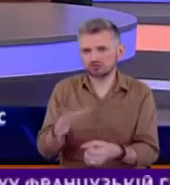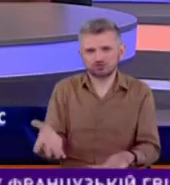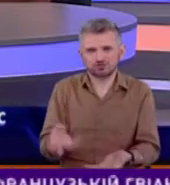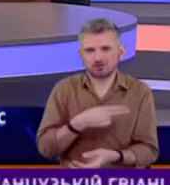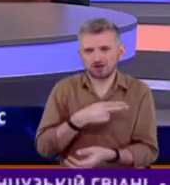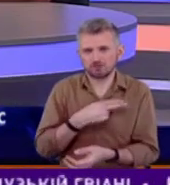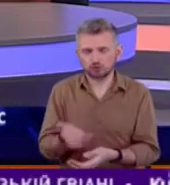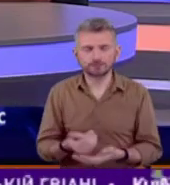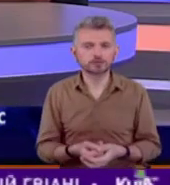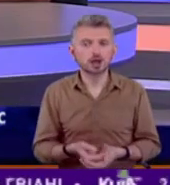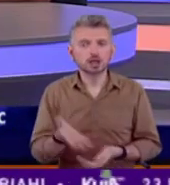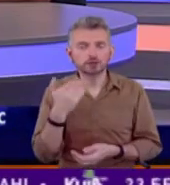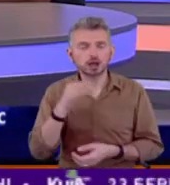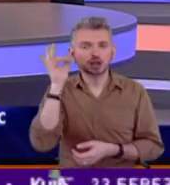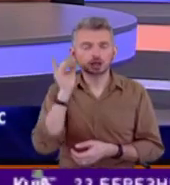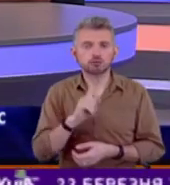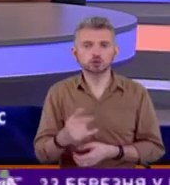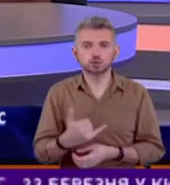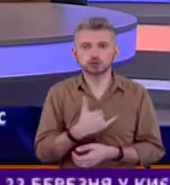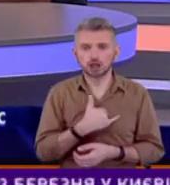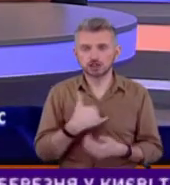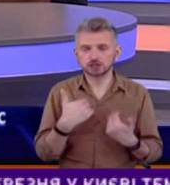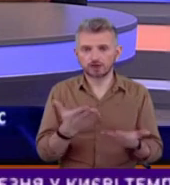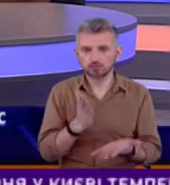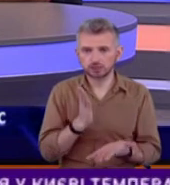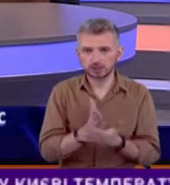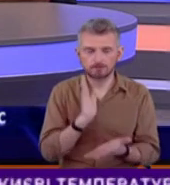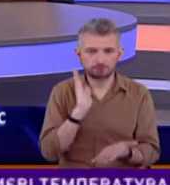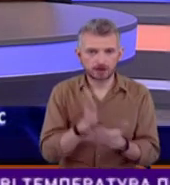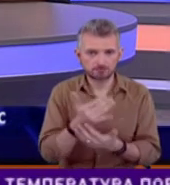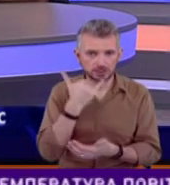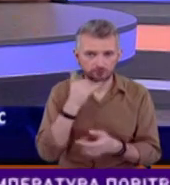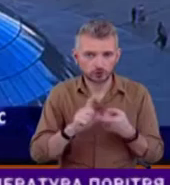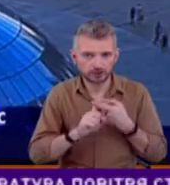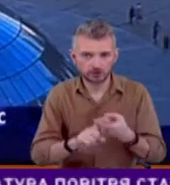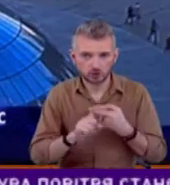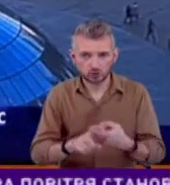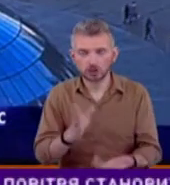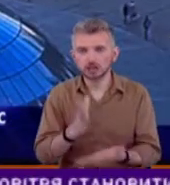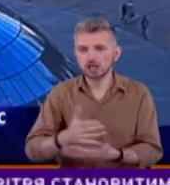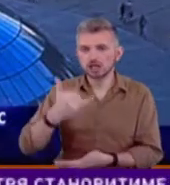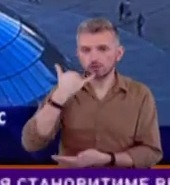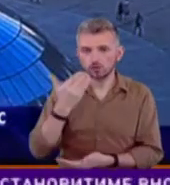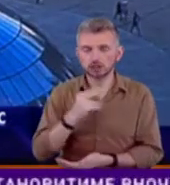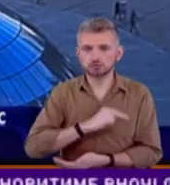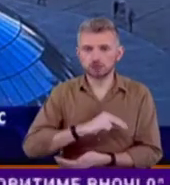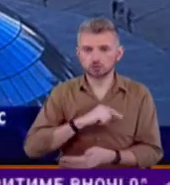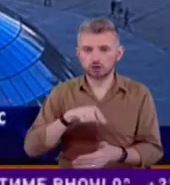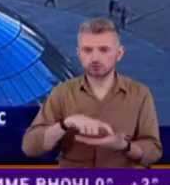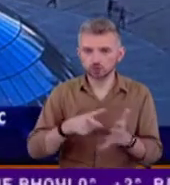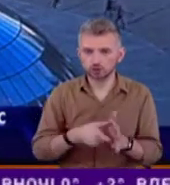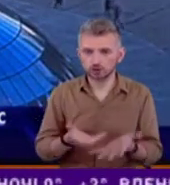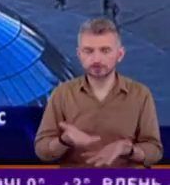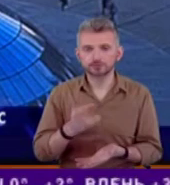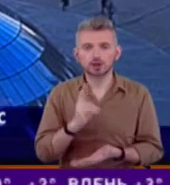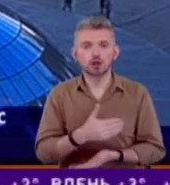всяк випадок скажемо, точніше нагадаємо, що у нас з вами то є прямий телефонний зв'язок, є телефон, який працює в студії, так що